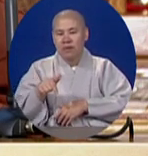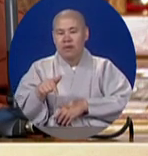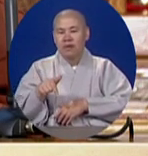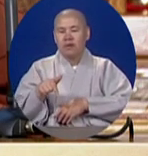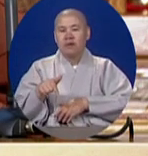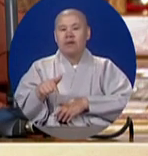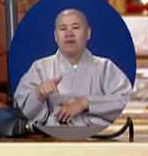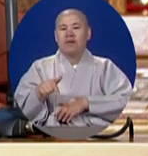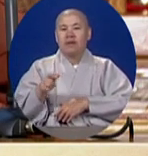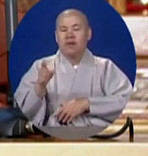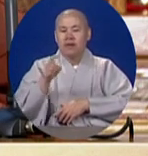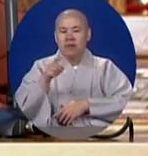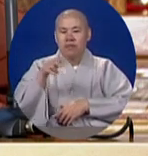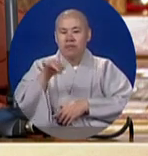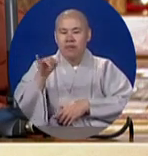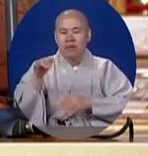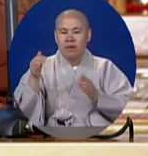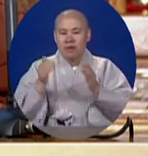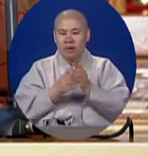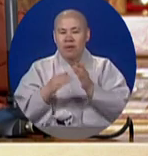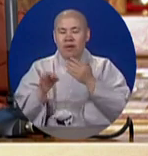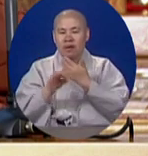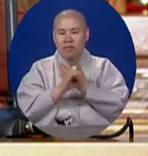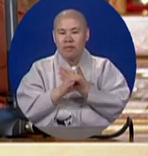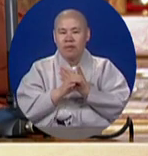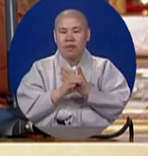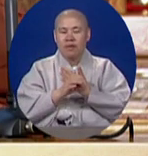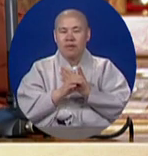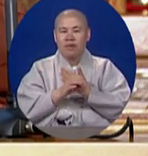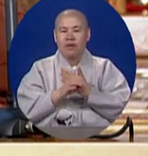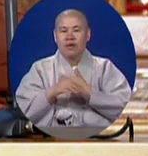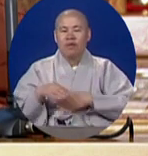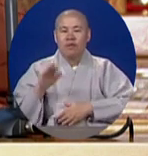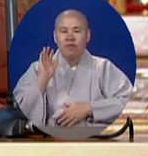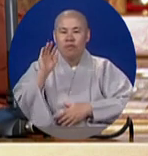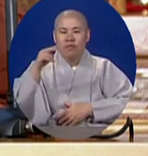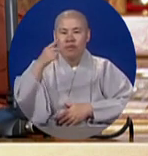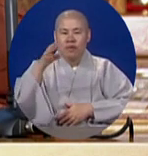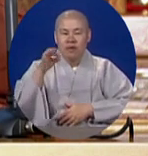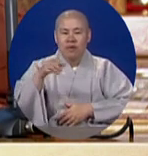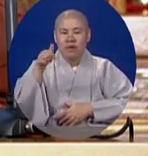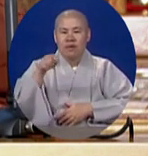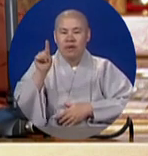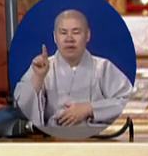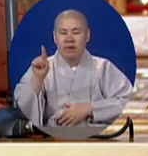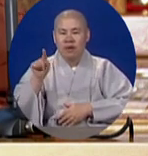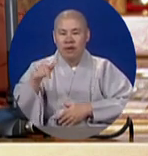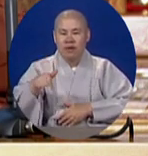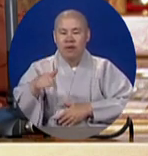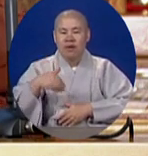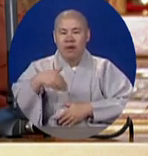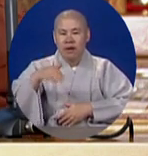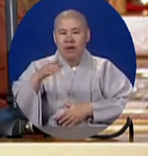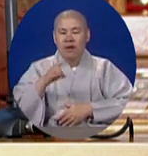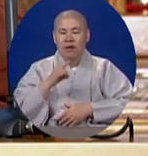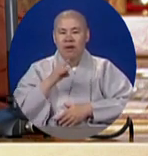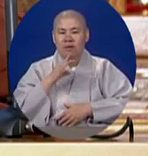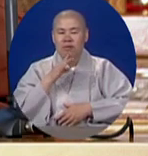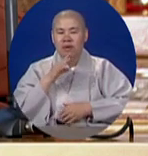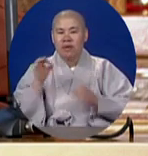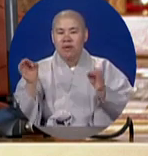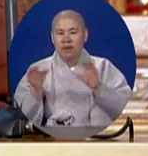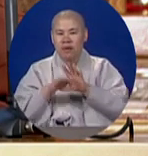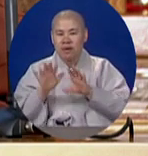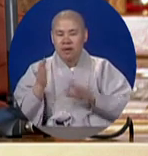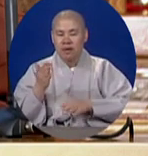십지가 끝나고 등각에 올라가야 없어져요. 등각에. 그래서 그런 말이 있어요.